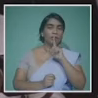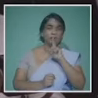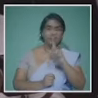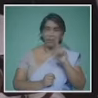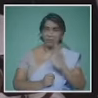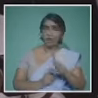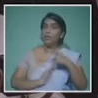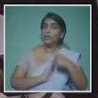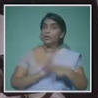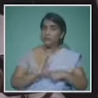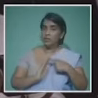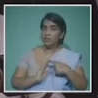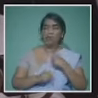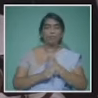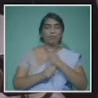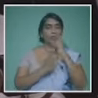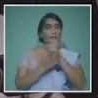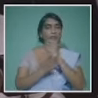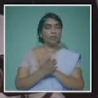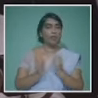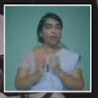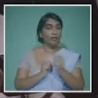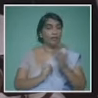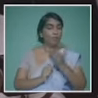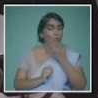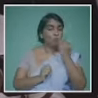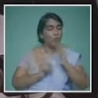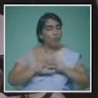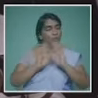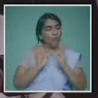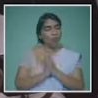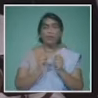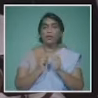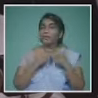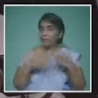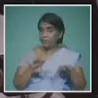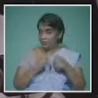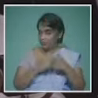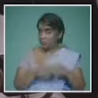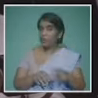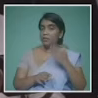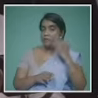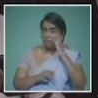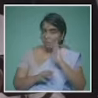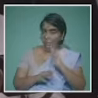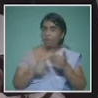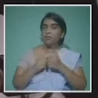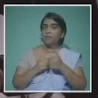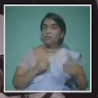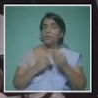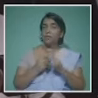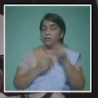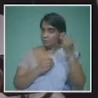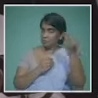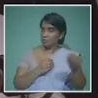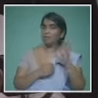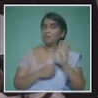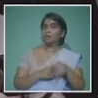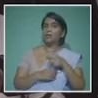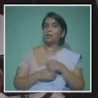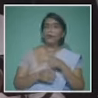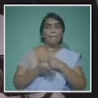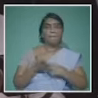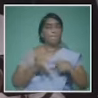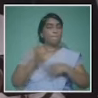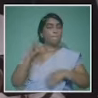තිබෙනවා ශ්‍රී ලංකා ආණ්ඩුක්‍රම ව්‍යවස්ථාව කරන්න පුළුවන් හැම දෙයක්ම කරලා තිබෙනවා ස්වාධීනත්වය ලබා දීමට